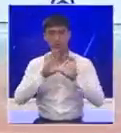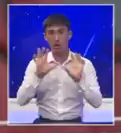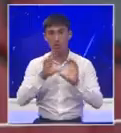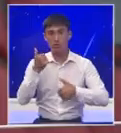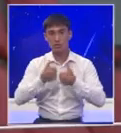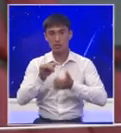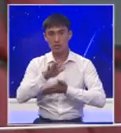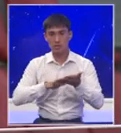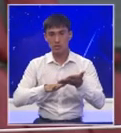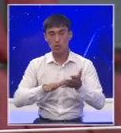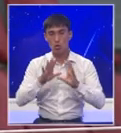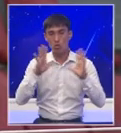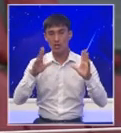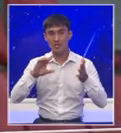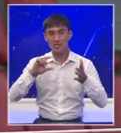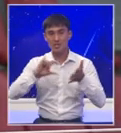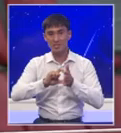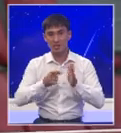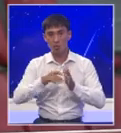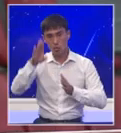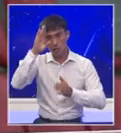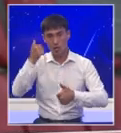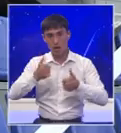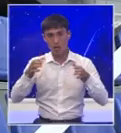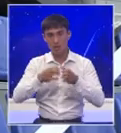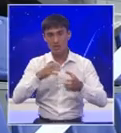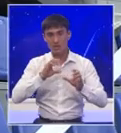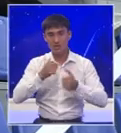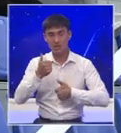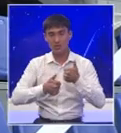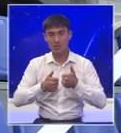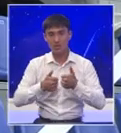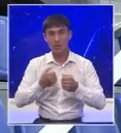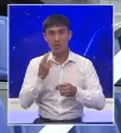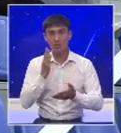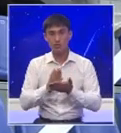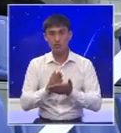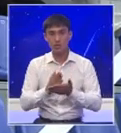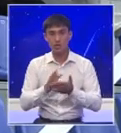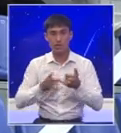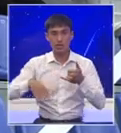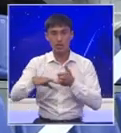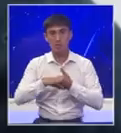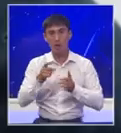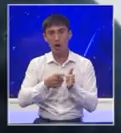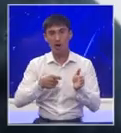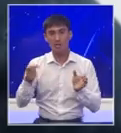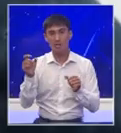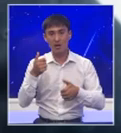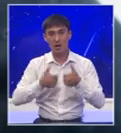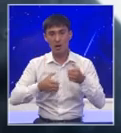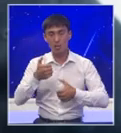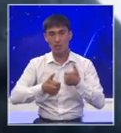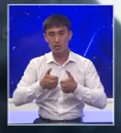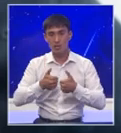бәсекесі жалғасуда. Үлкен залда ұлдар командалары сайысқа түсуде. Бұл тізімде алаң қожайындары да бар. Жерлестеріміз қарағандылық командамен күш